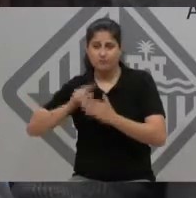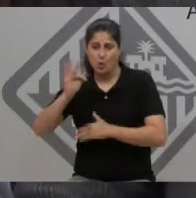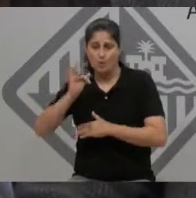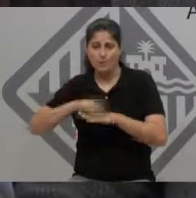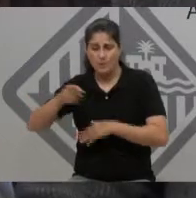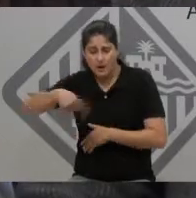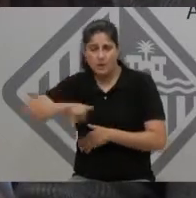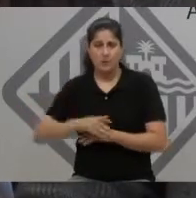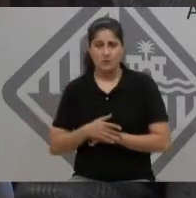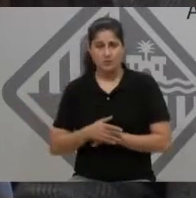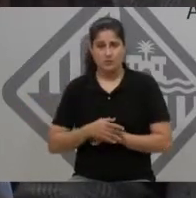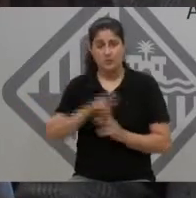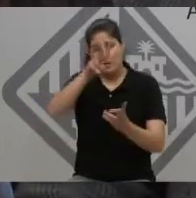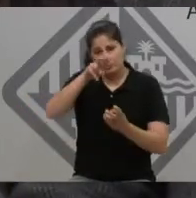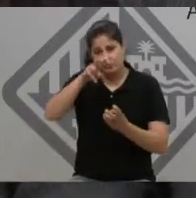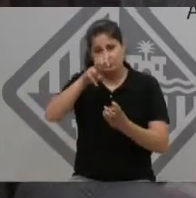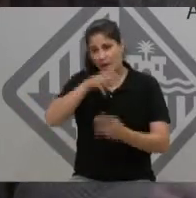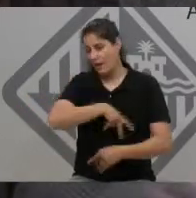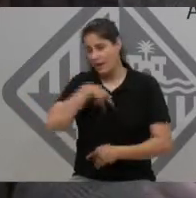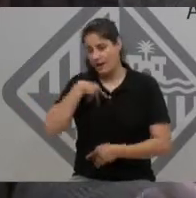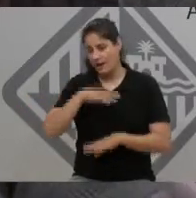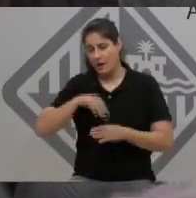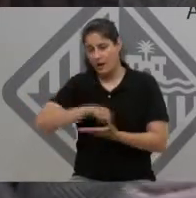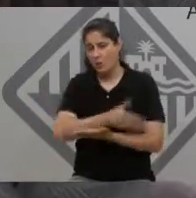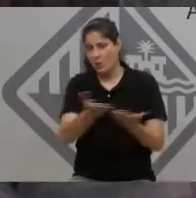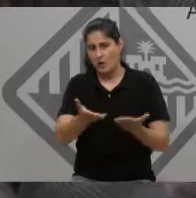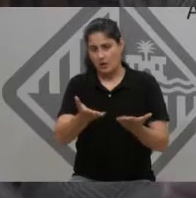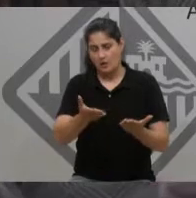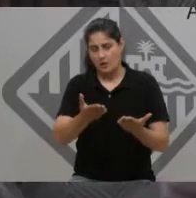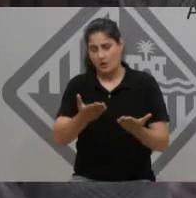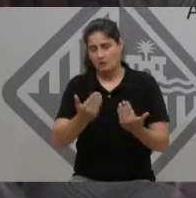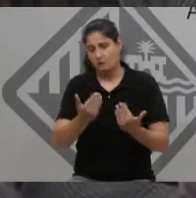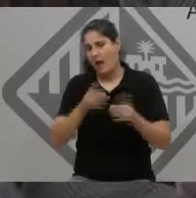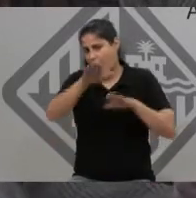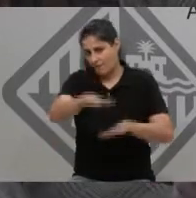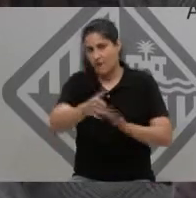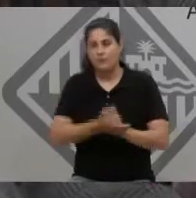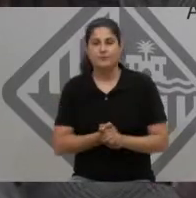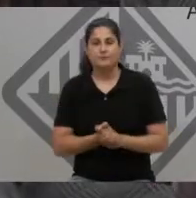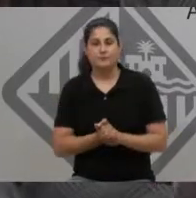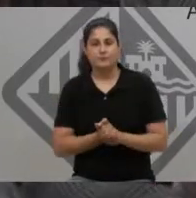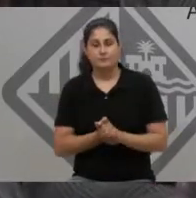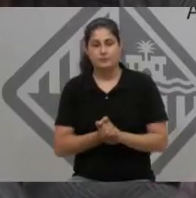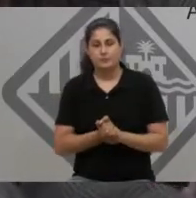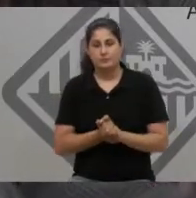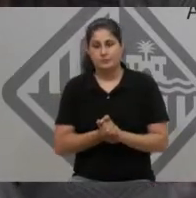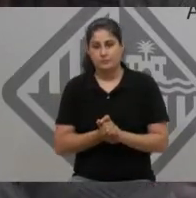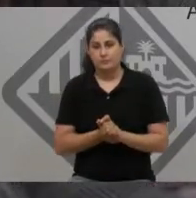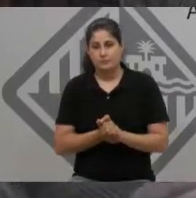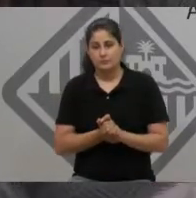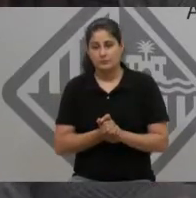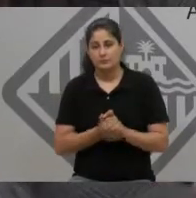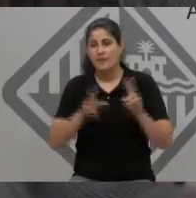generalitzar la rebaixa dels imports i de beneficiar tota la ciutadania. Per altra banda, demanem que se deixi sense efecte la zonificació